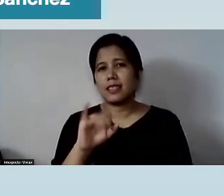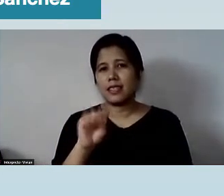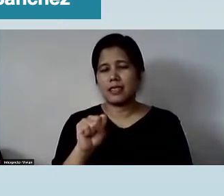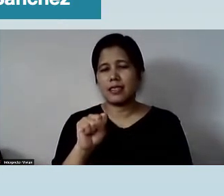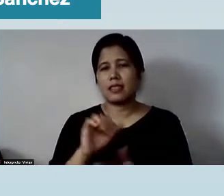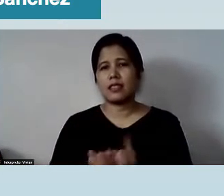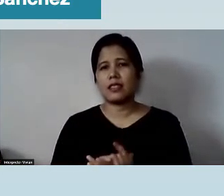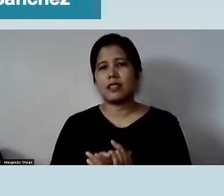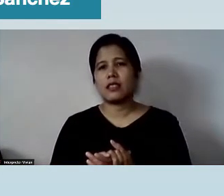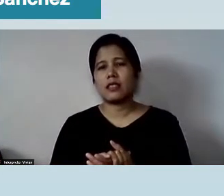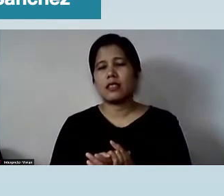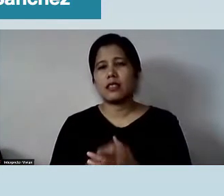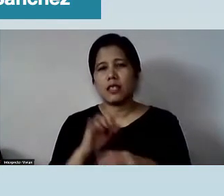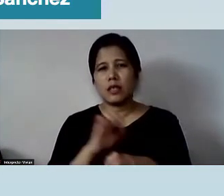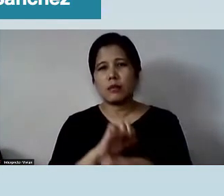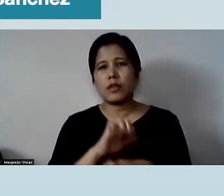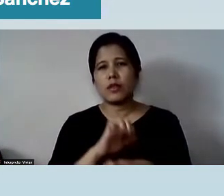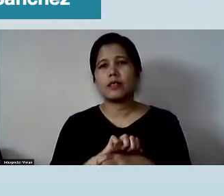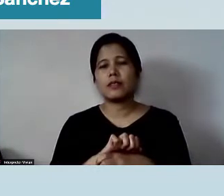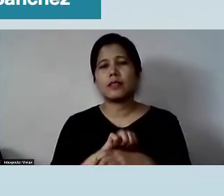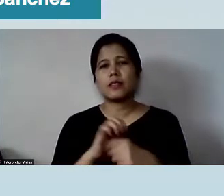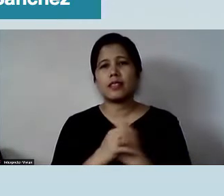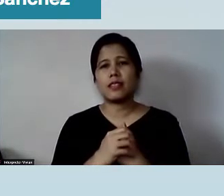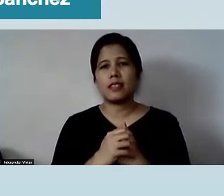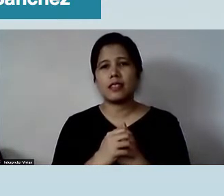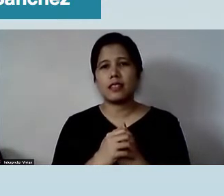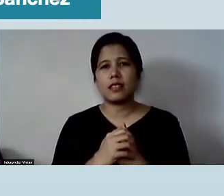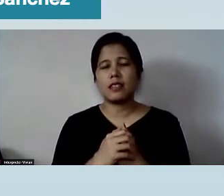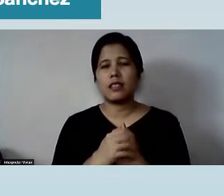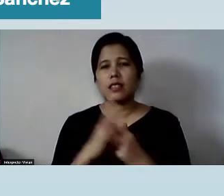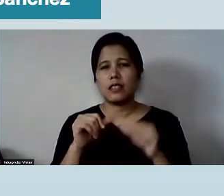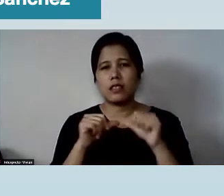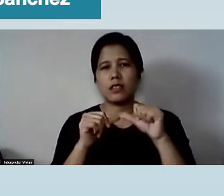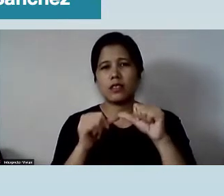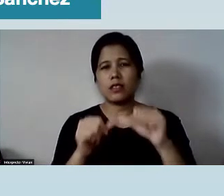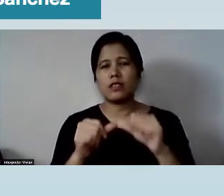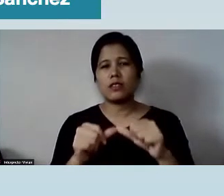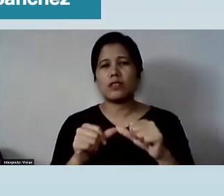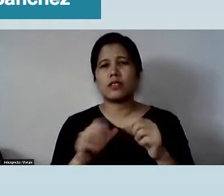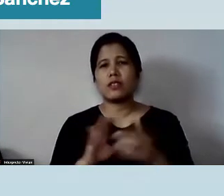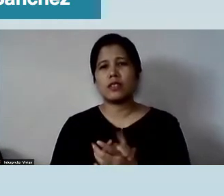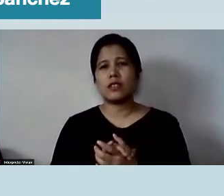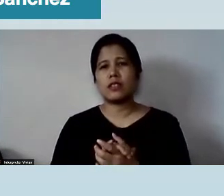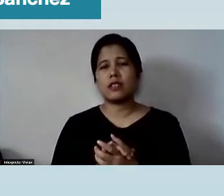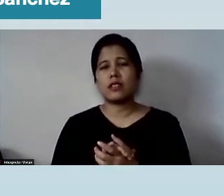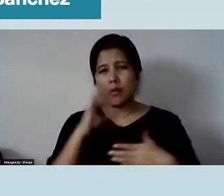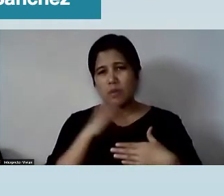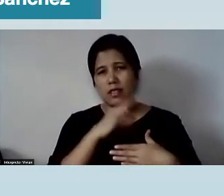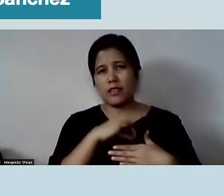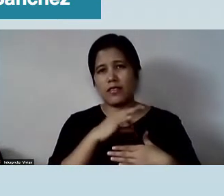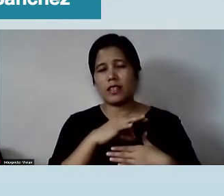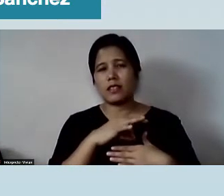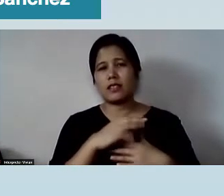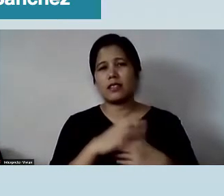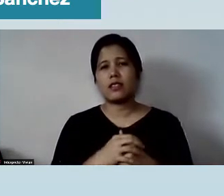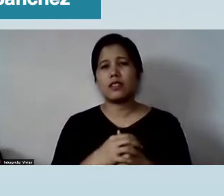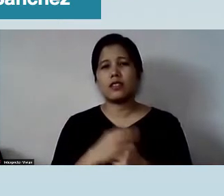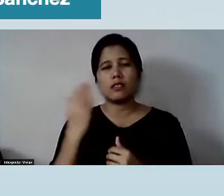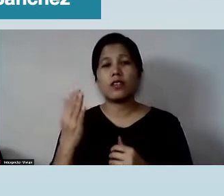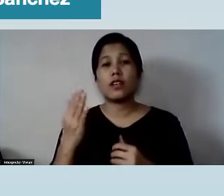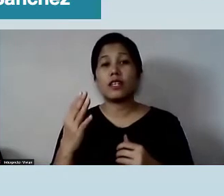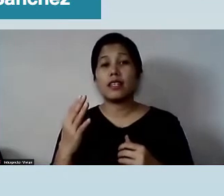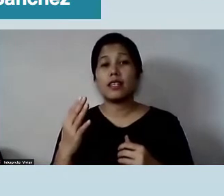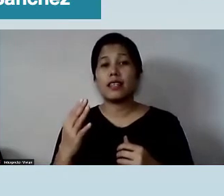dyan yung sa Employees Compensation Commission. And then yung continuous ang benefits mo doon sa